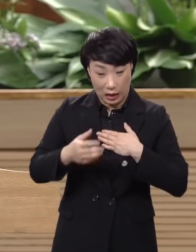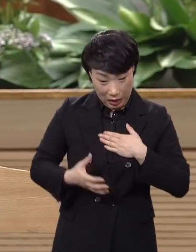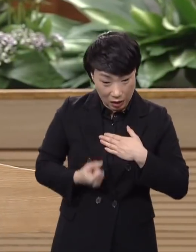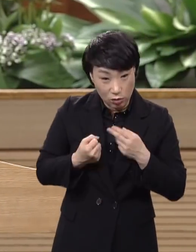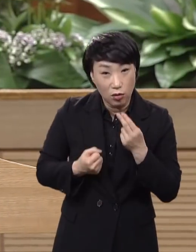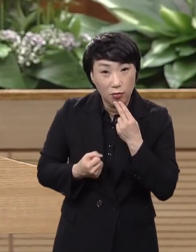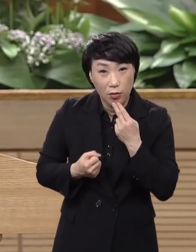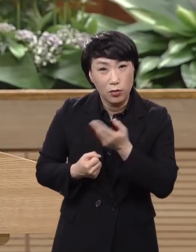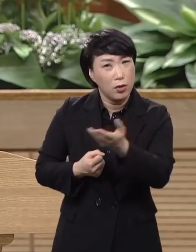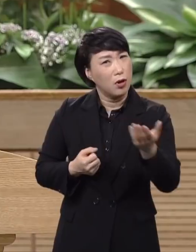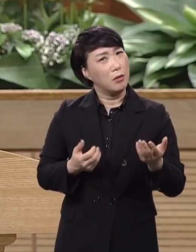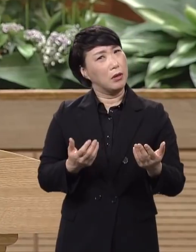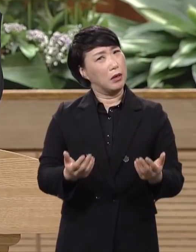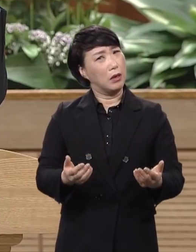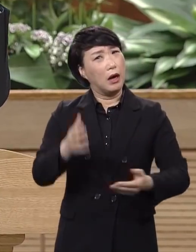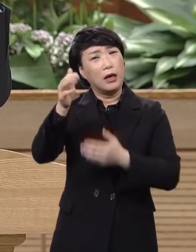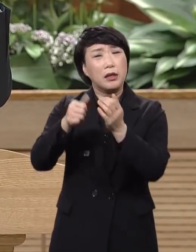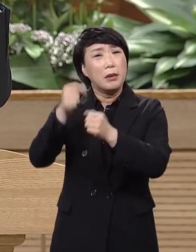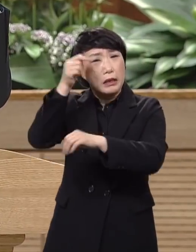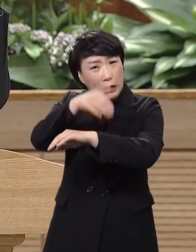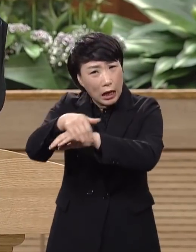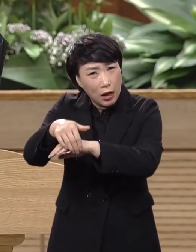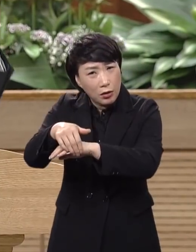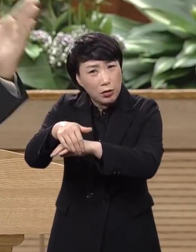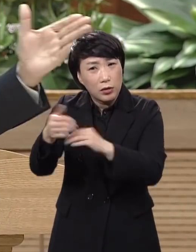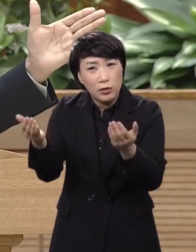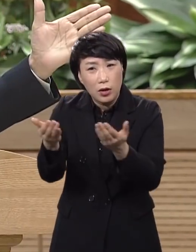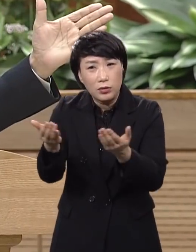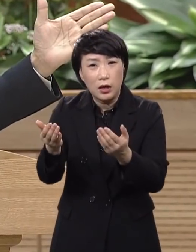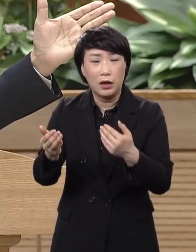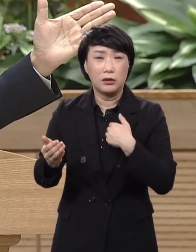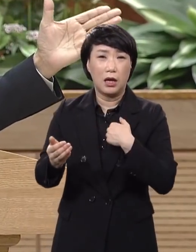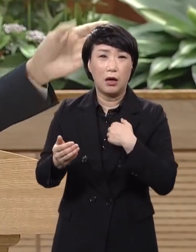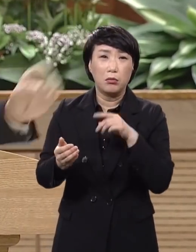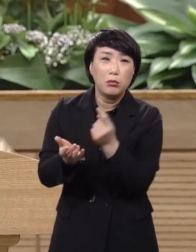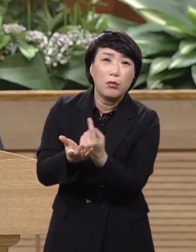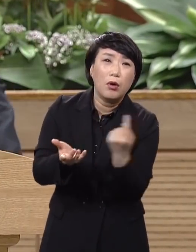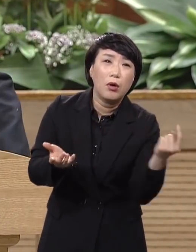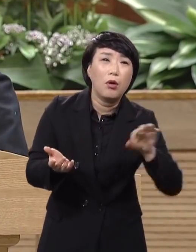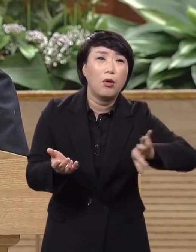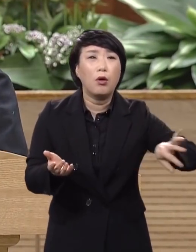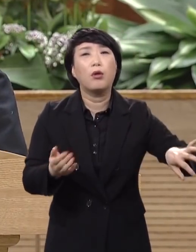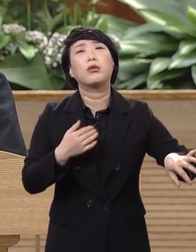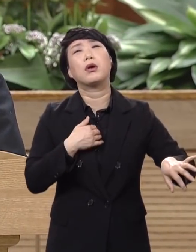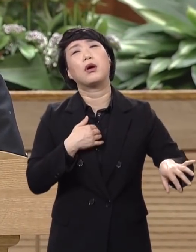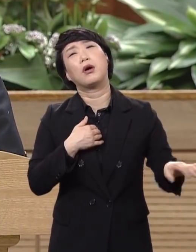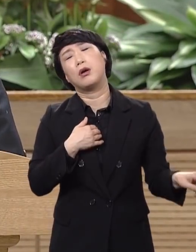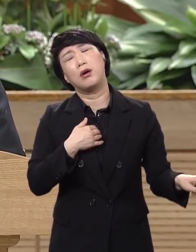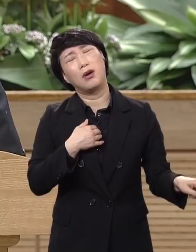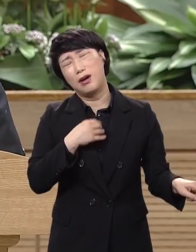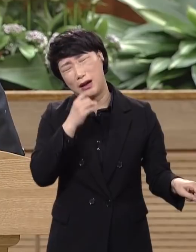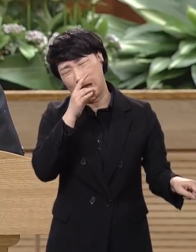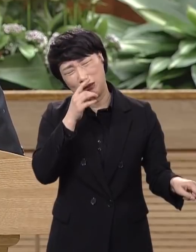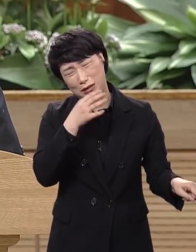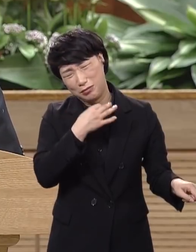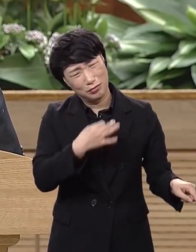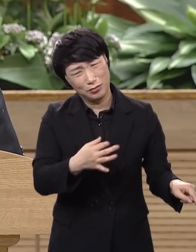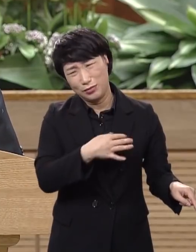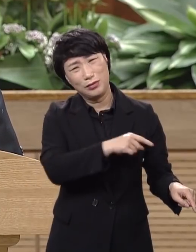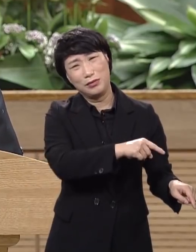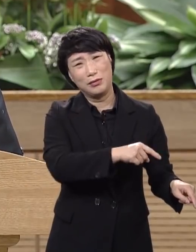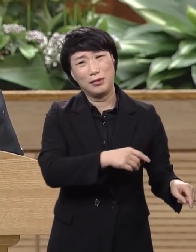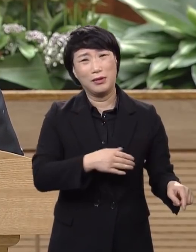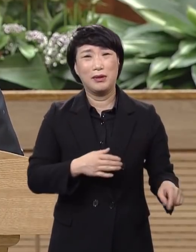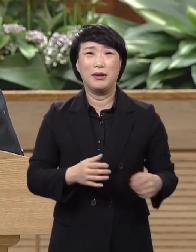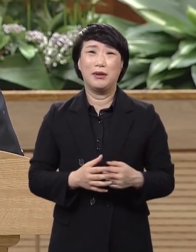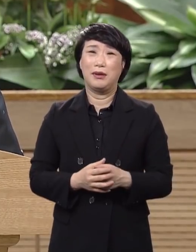당신은 하나님의 섭리적 역사 속에서 제외된 자입니다. 참 불행한